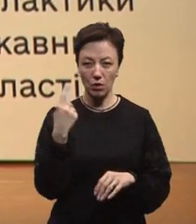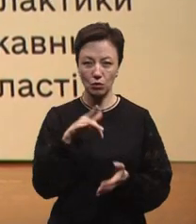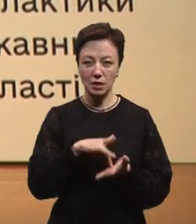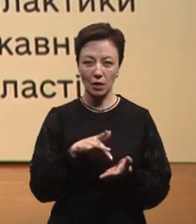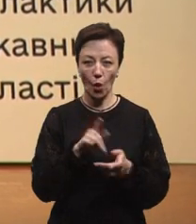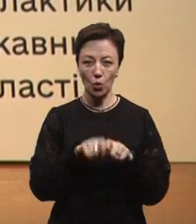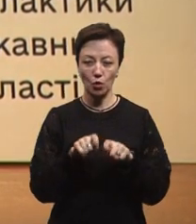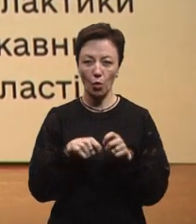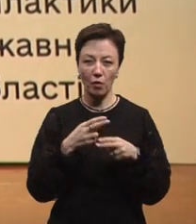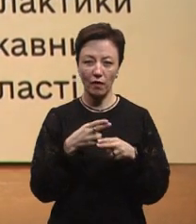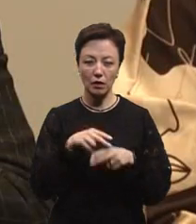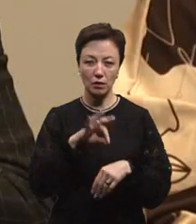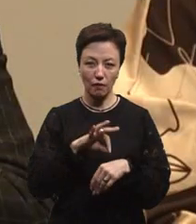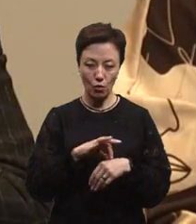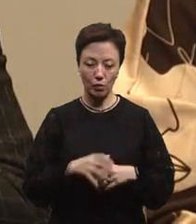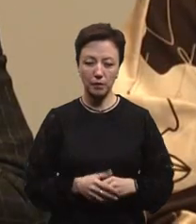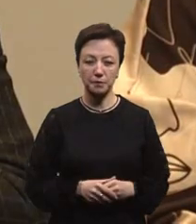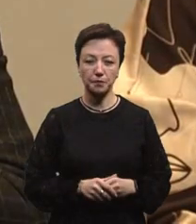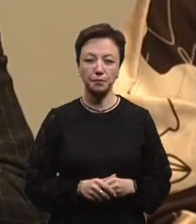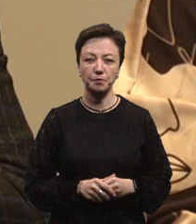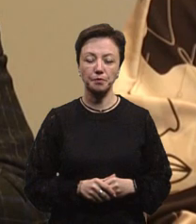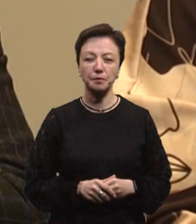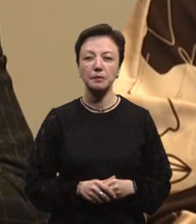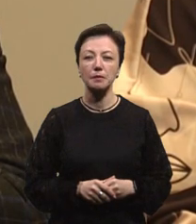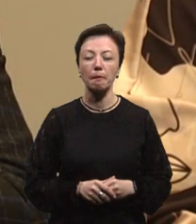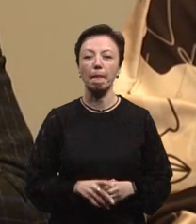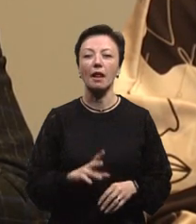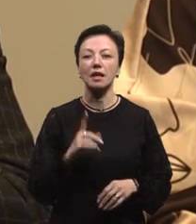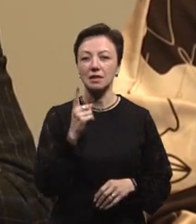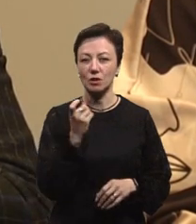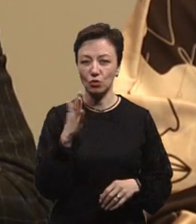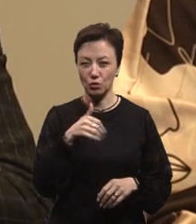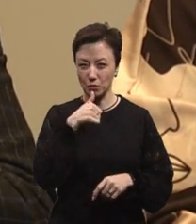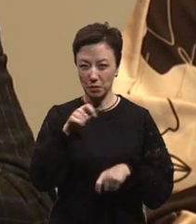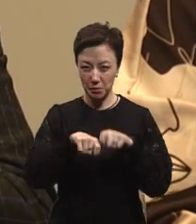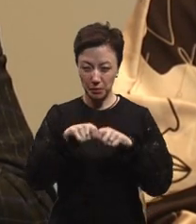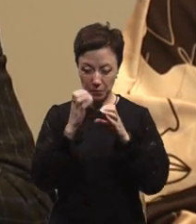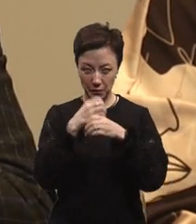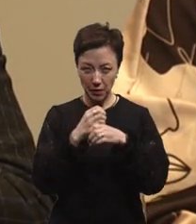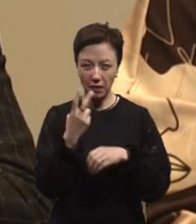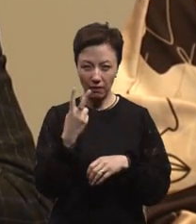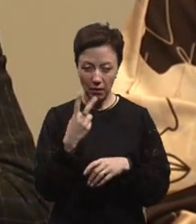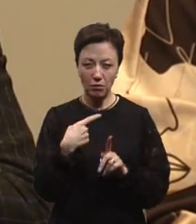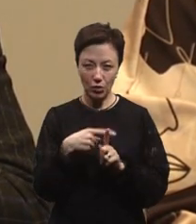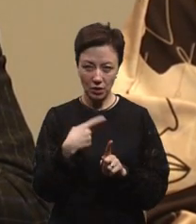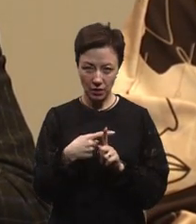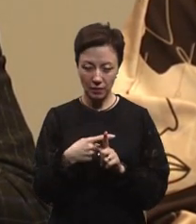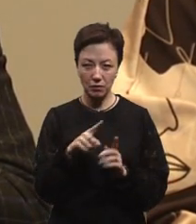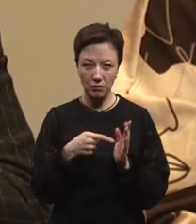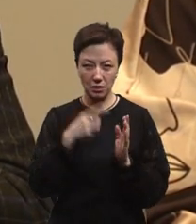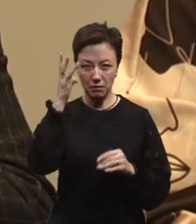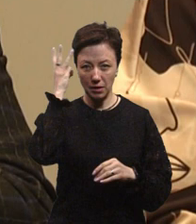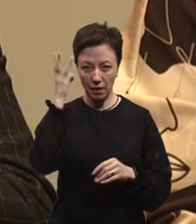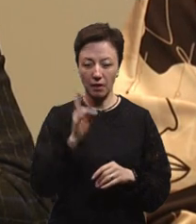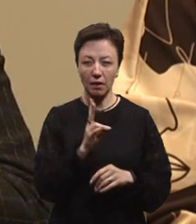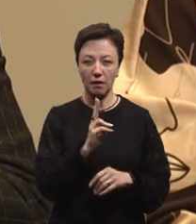центру контролю та профілактики хвороб Микола габрикевич міста про нас дві проби позитивні місто Хмельницький